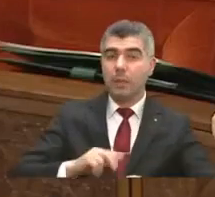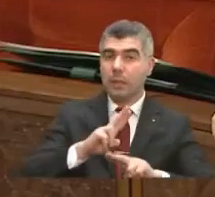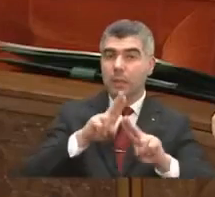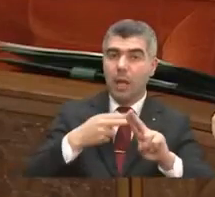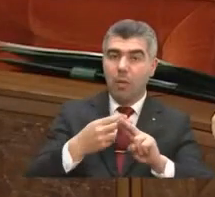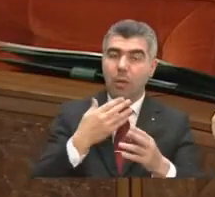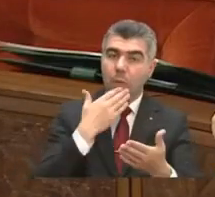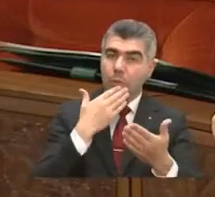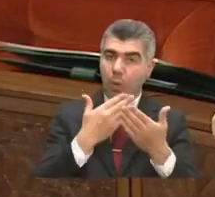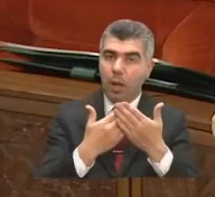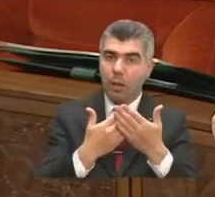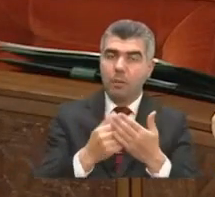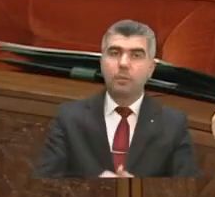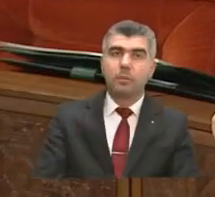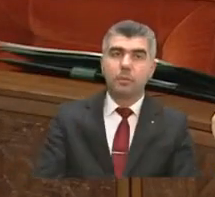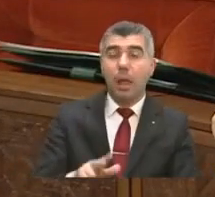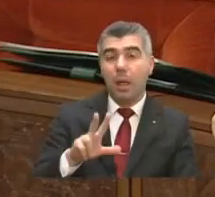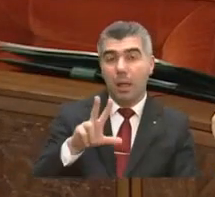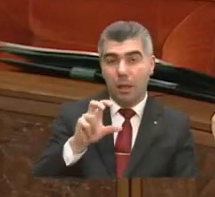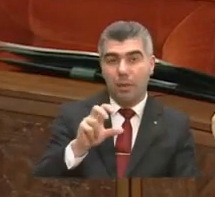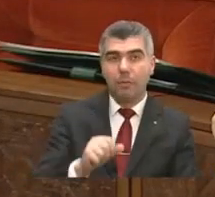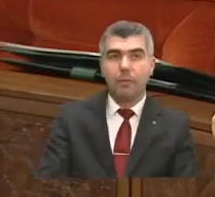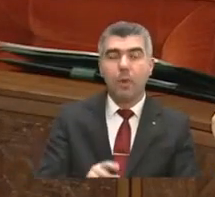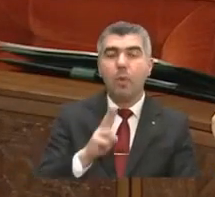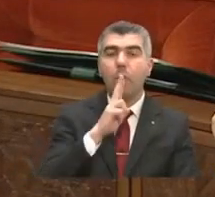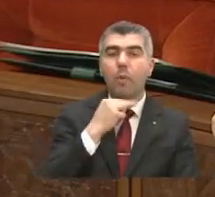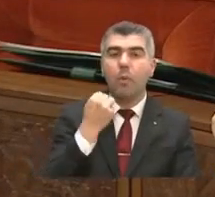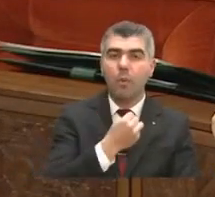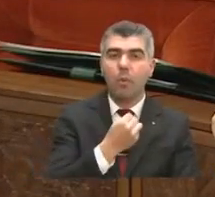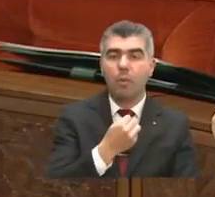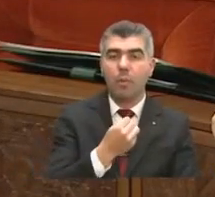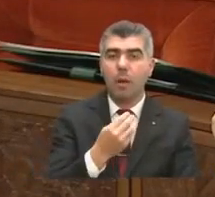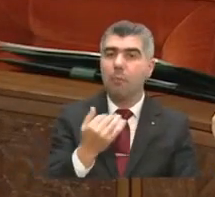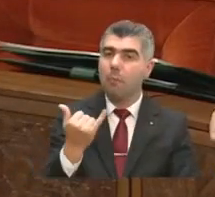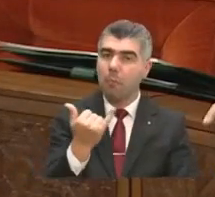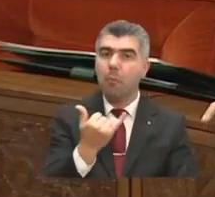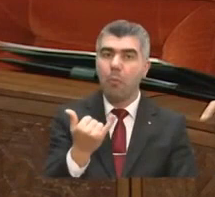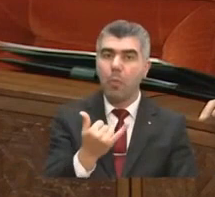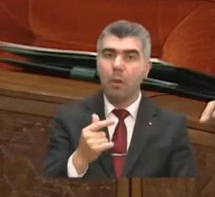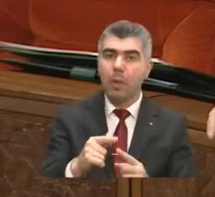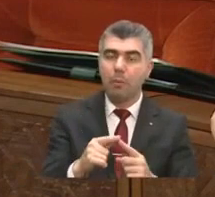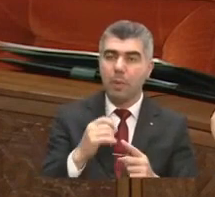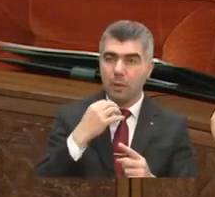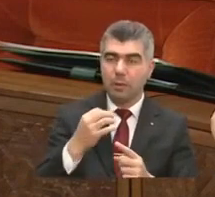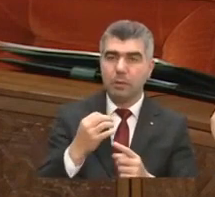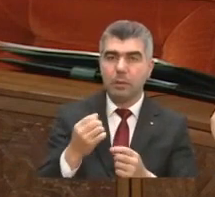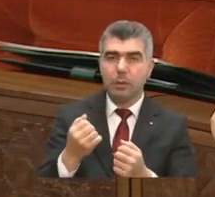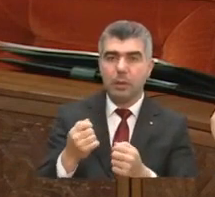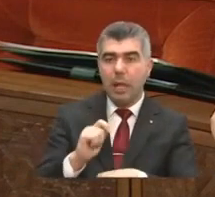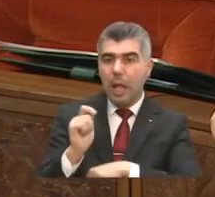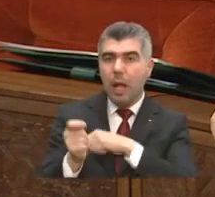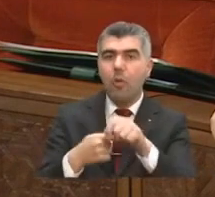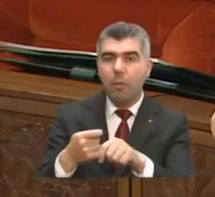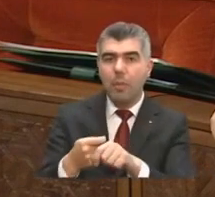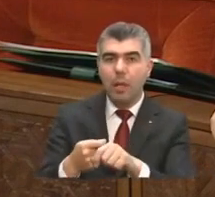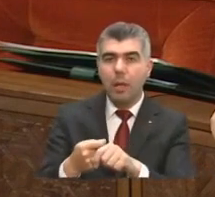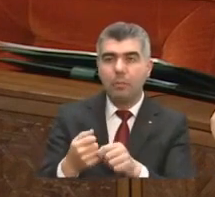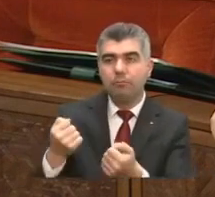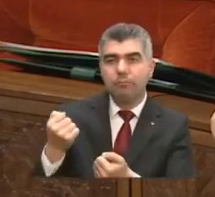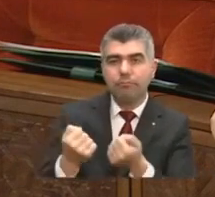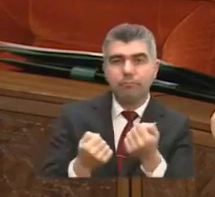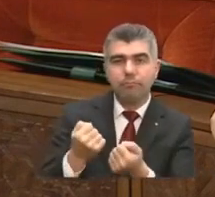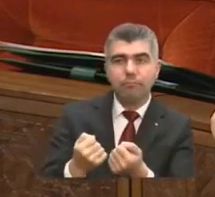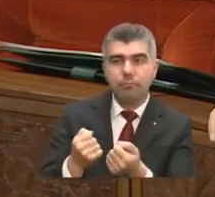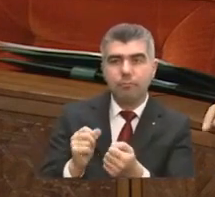سيد النائب المحترم، كيف تتعرفوا الحكومة تدرك الأهمية ديال النقب العالم القروي بالنظر للدور اللي تيلعبوا لفك